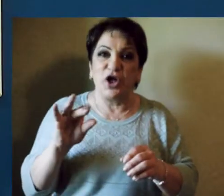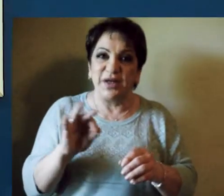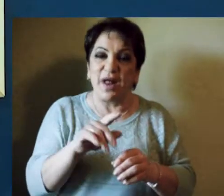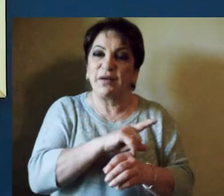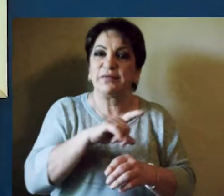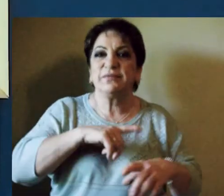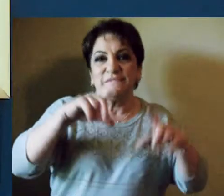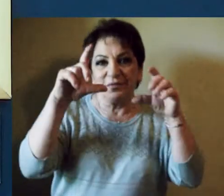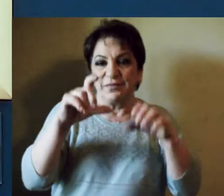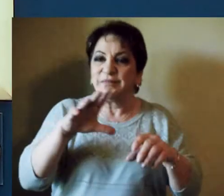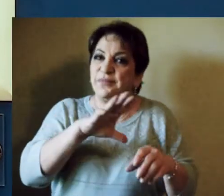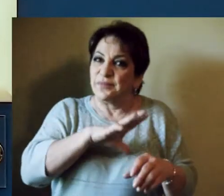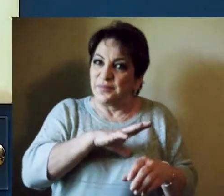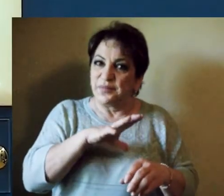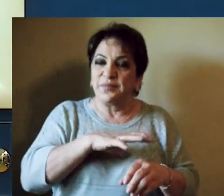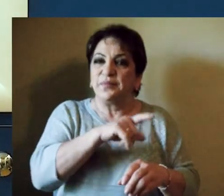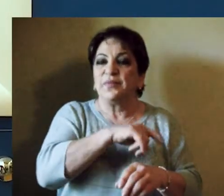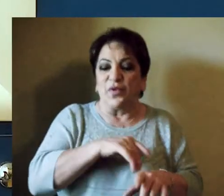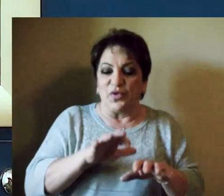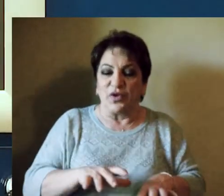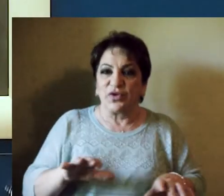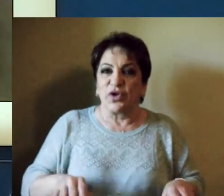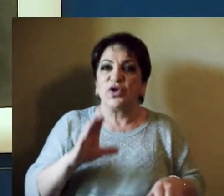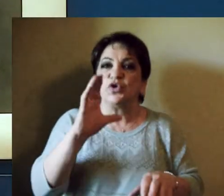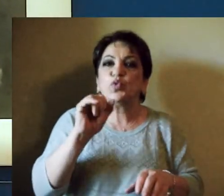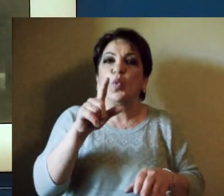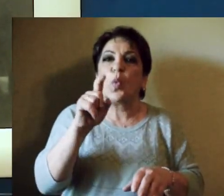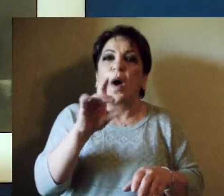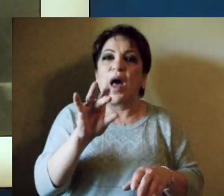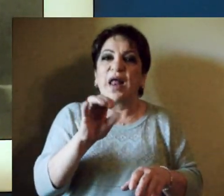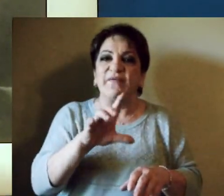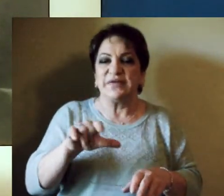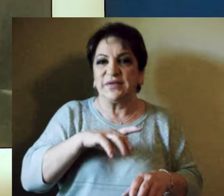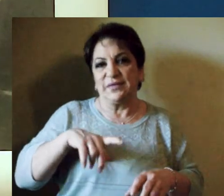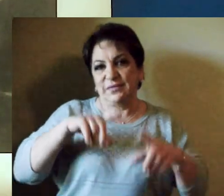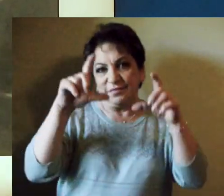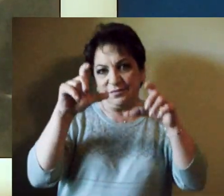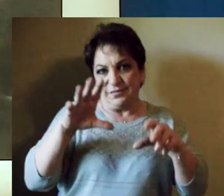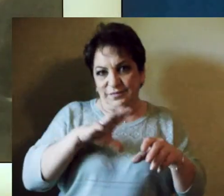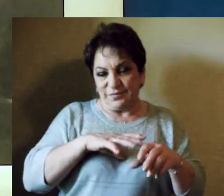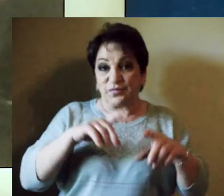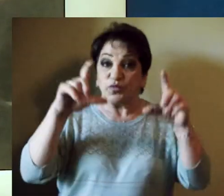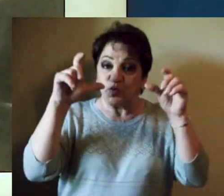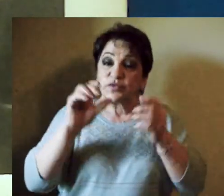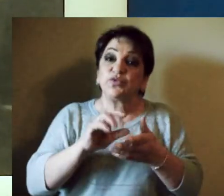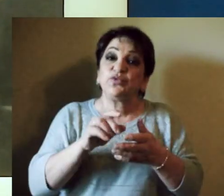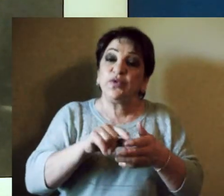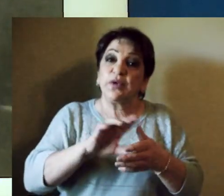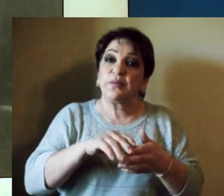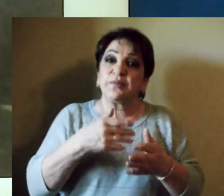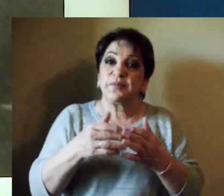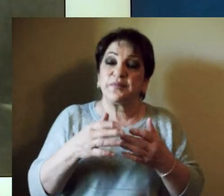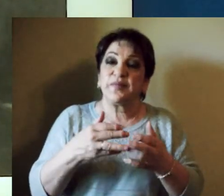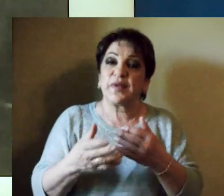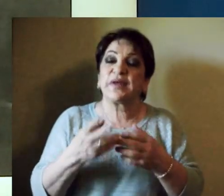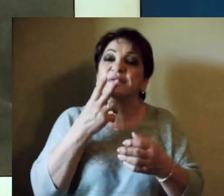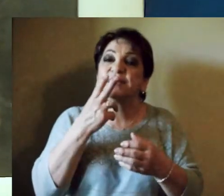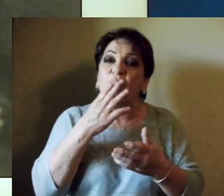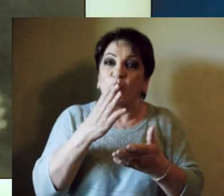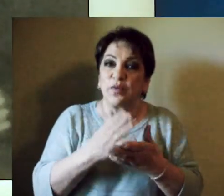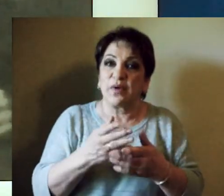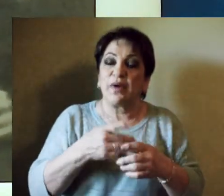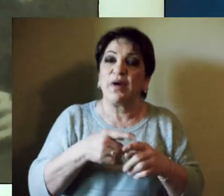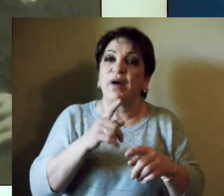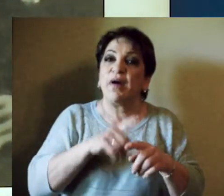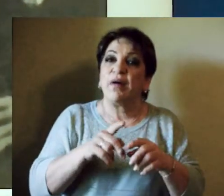նրանց լուսանը կարում է խաճատրյանի ընկեր դաշնակահար Սուխարևսկին։ լուսանը կարվելուց է ռաջ նրա ձերքում ծխախոտ կար,